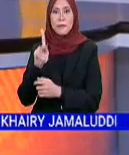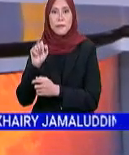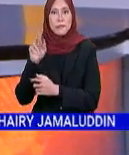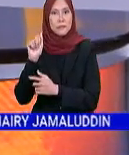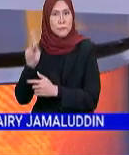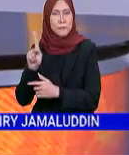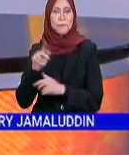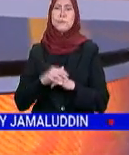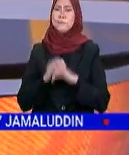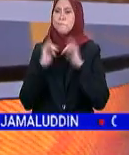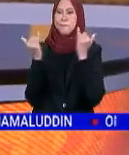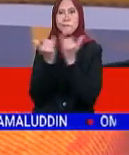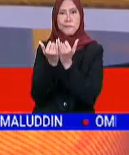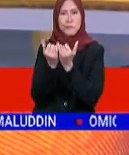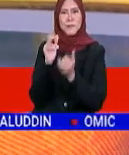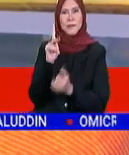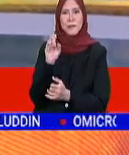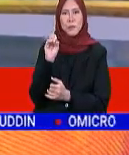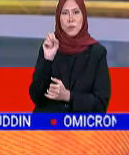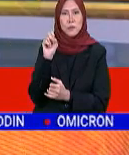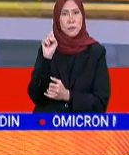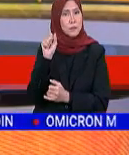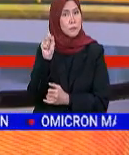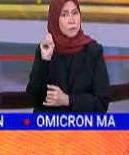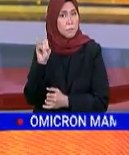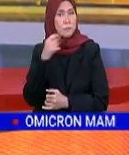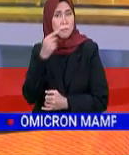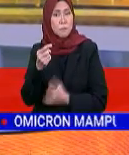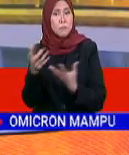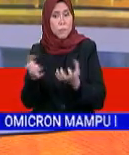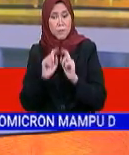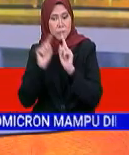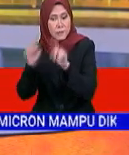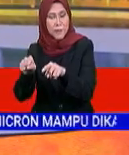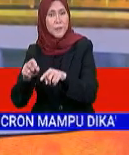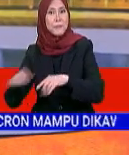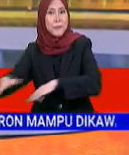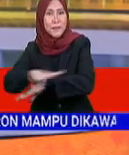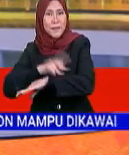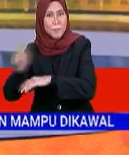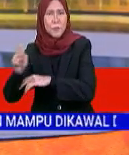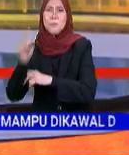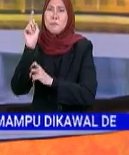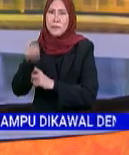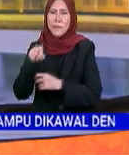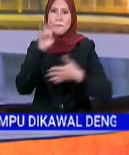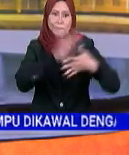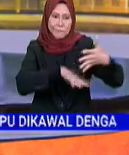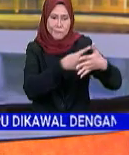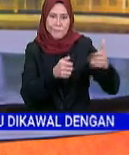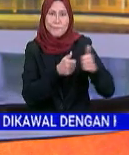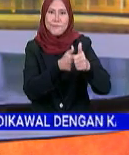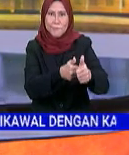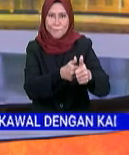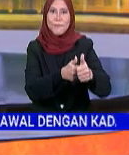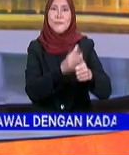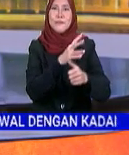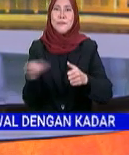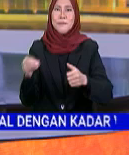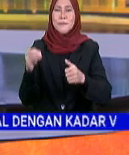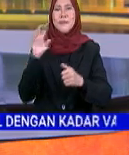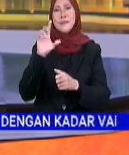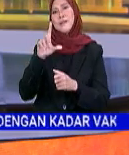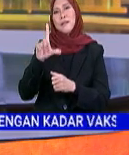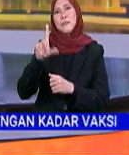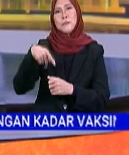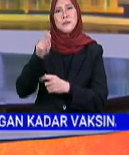konsesi and Ibrahim menasihati pengguna jalan raya yang mau ke pantai timur merancang perjalanan sebagaimana yang dicadangkan pihaknya dan lembaga